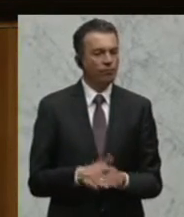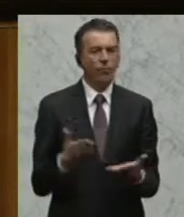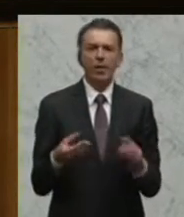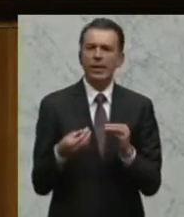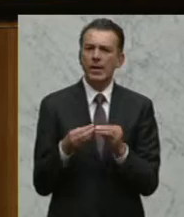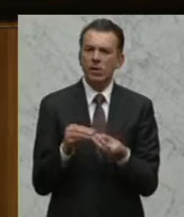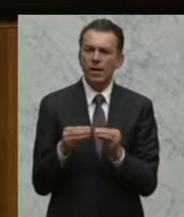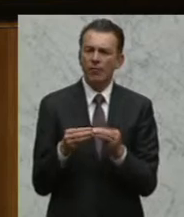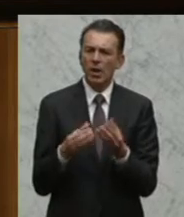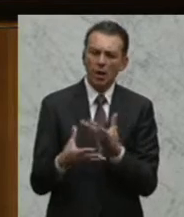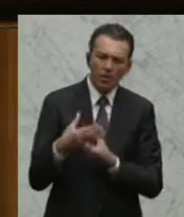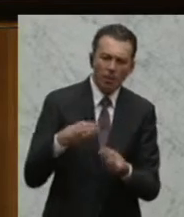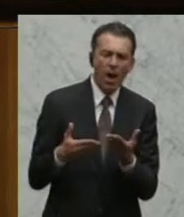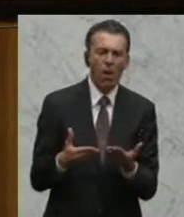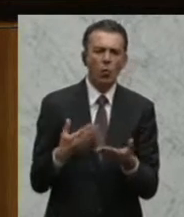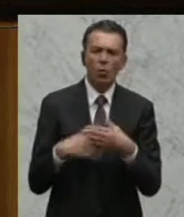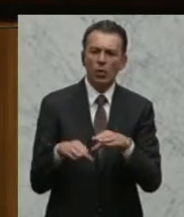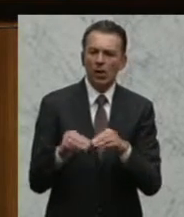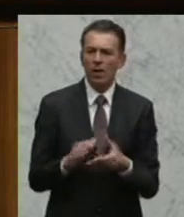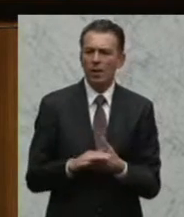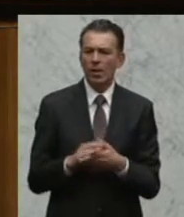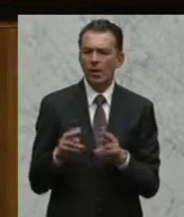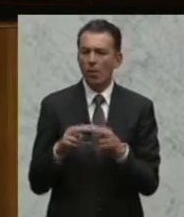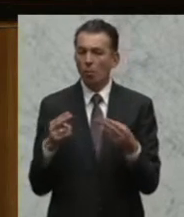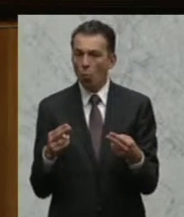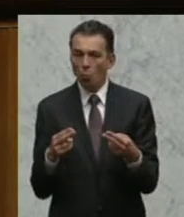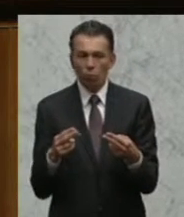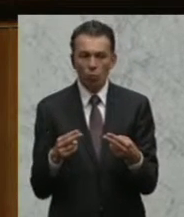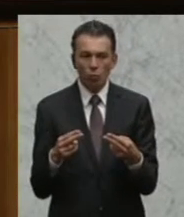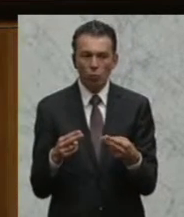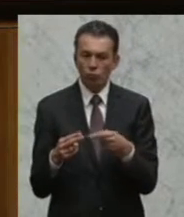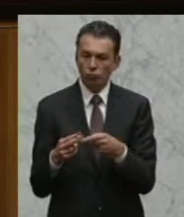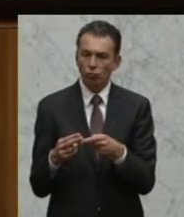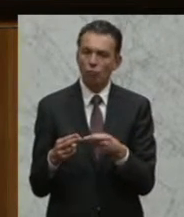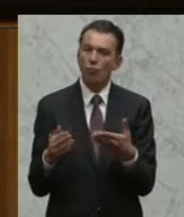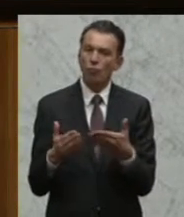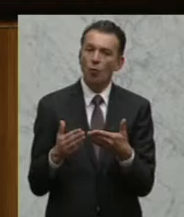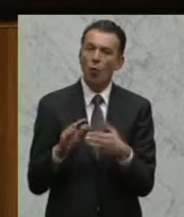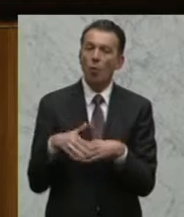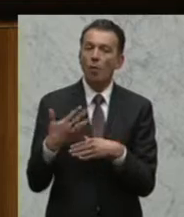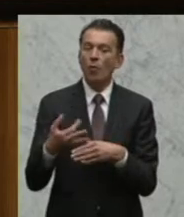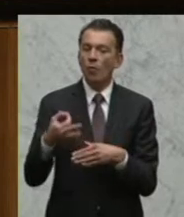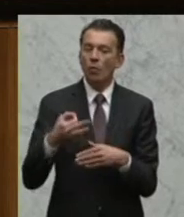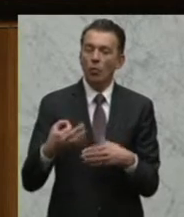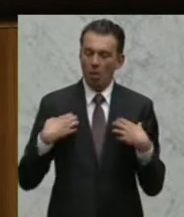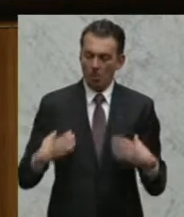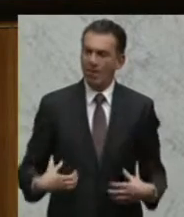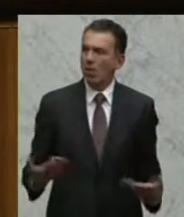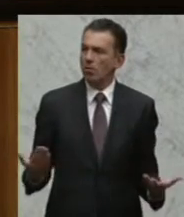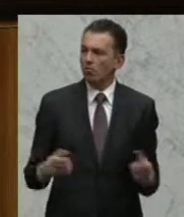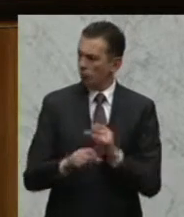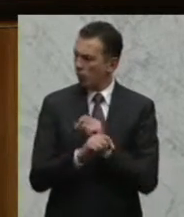es um geschäftliche Gebarung geht von Unternehmen, die der Bund mit mehr als 50% besitzt. Das ist klipp und